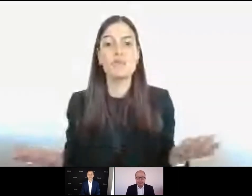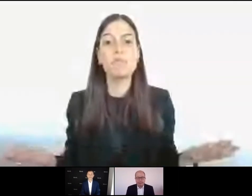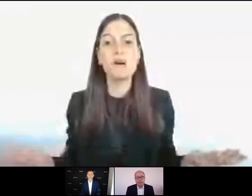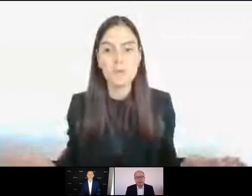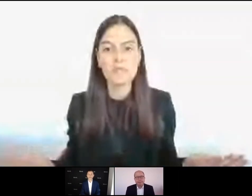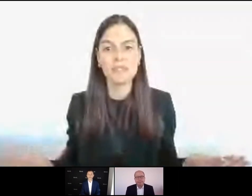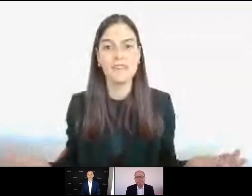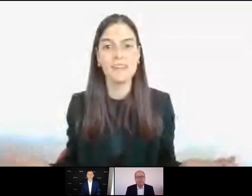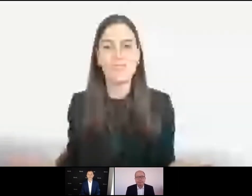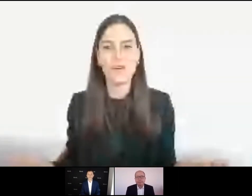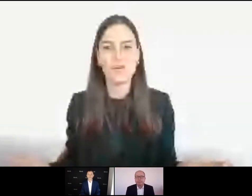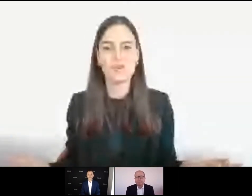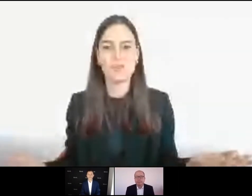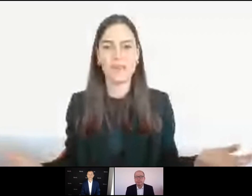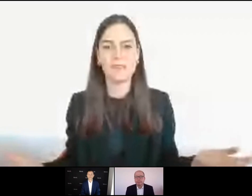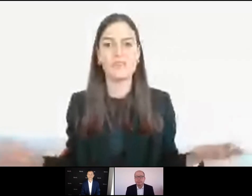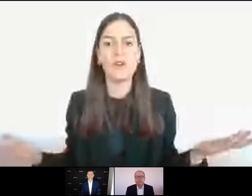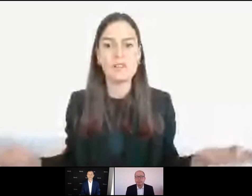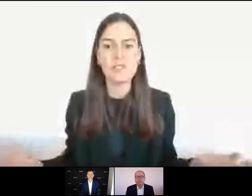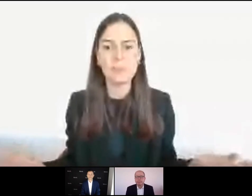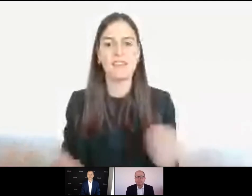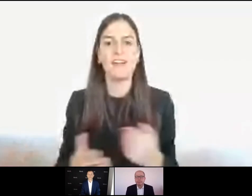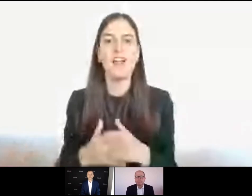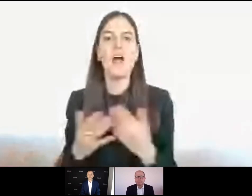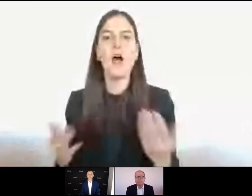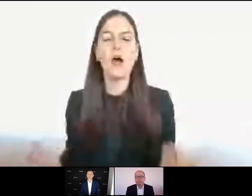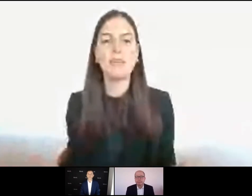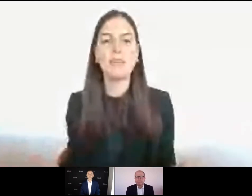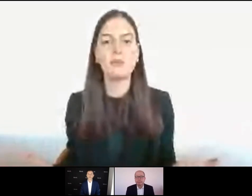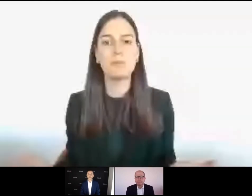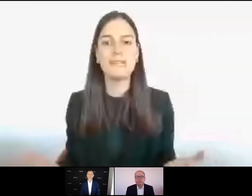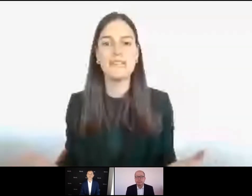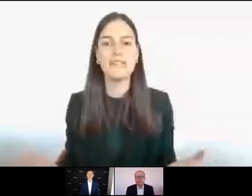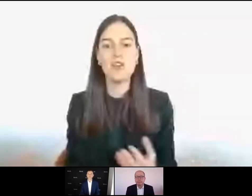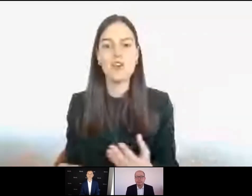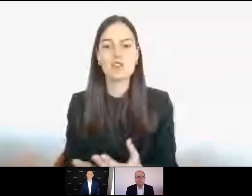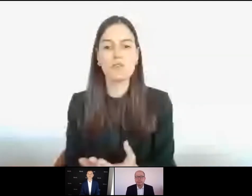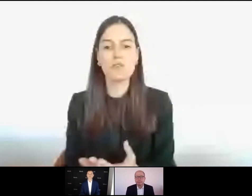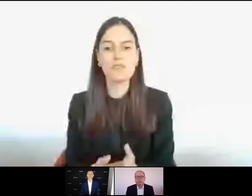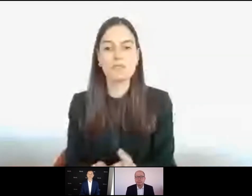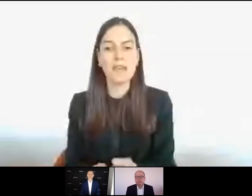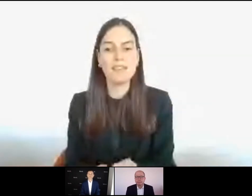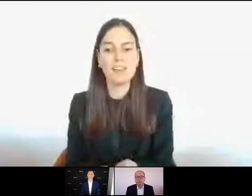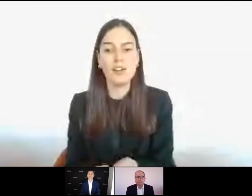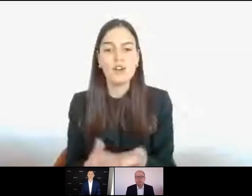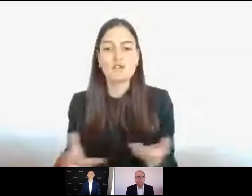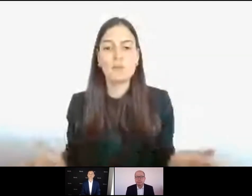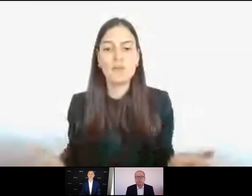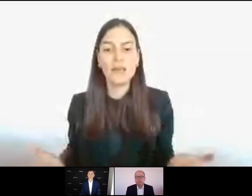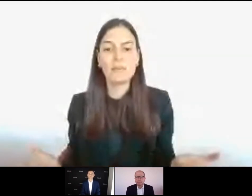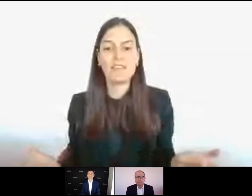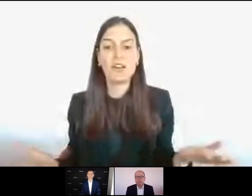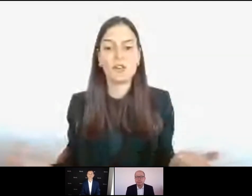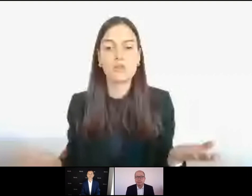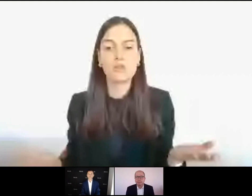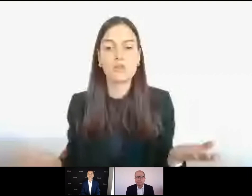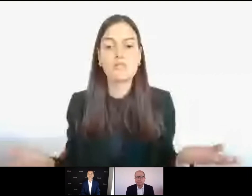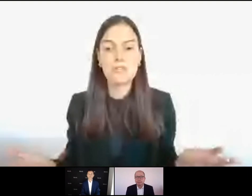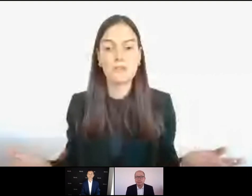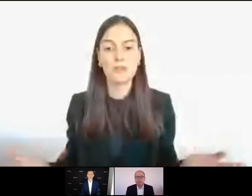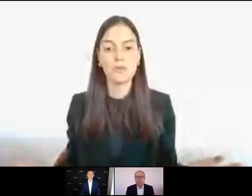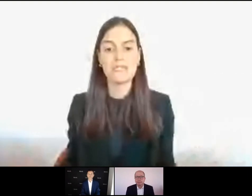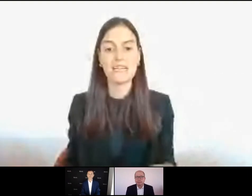je ne suis pas en société, dès lors que je souhaite transmettre un bien immobilier, je vais transmettre ce bien et ma valeur